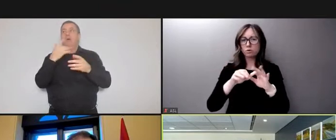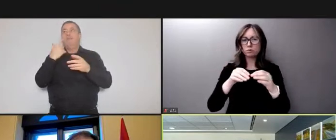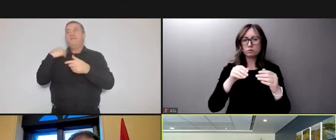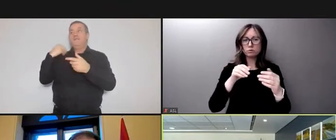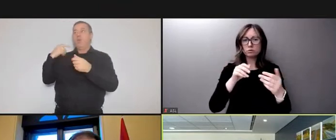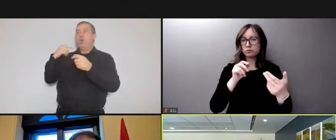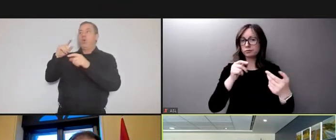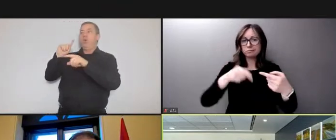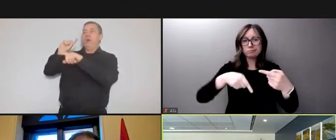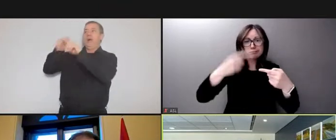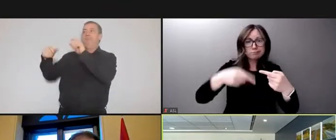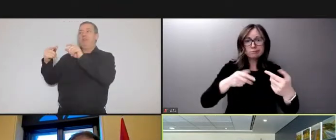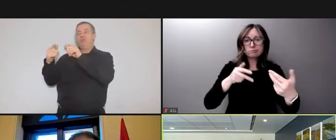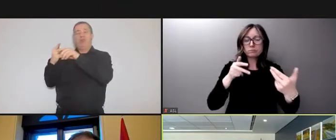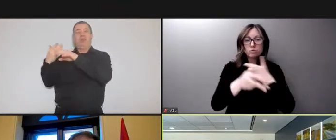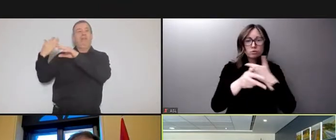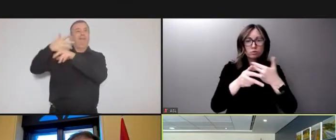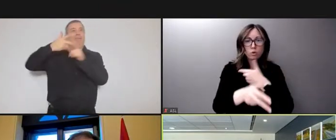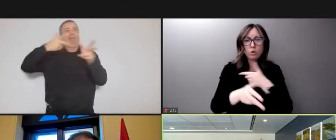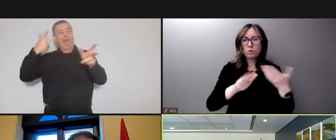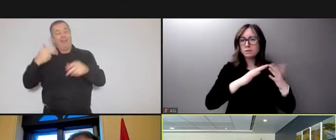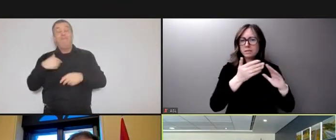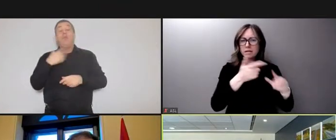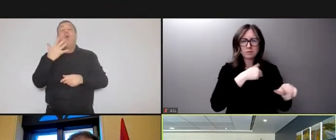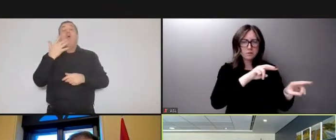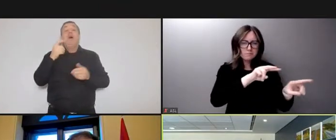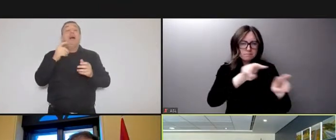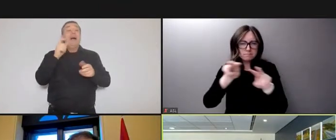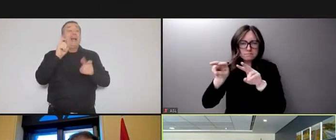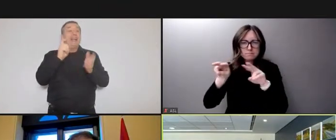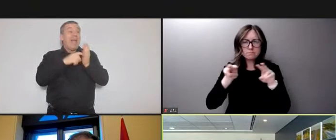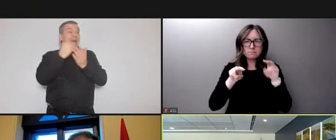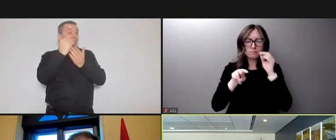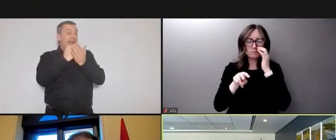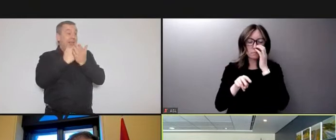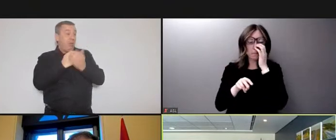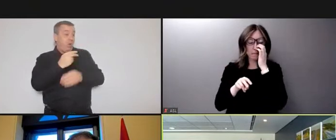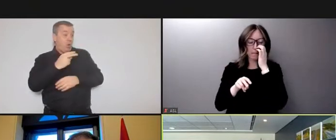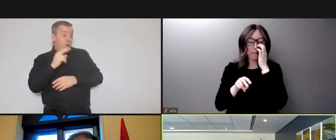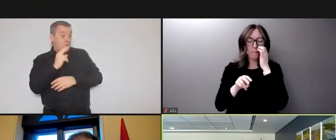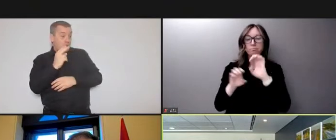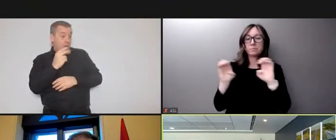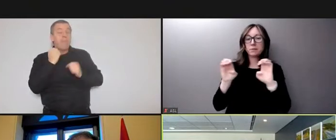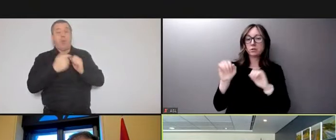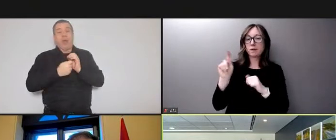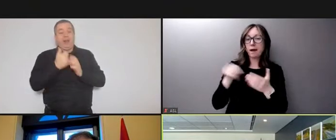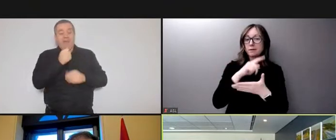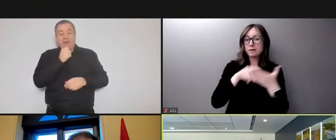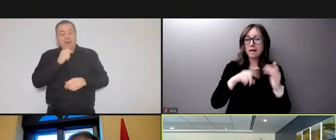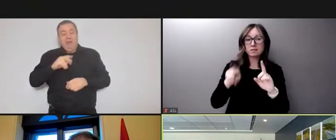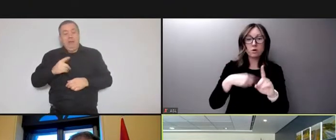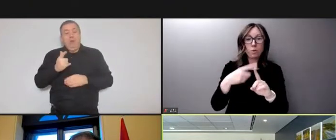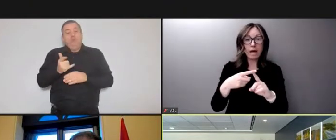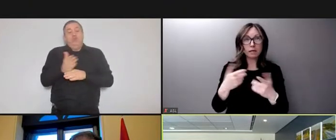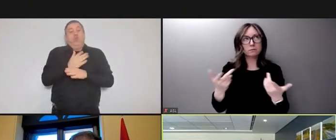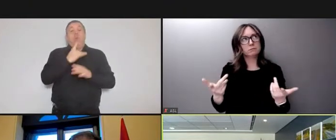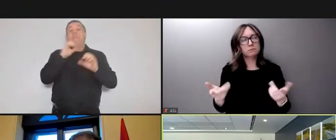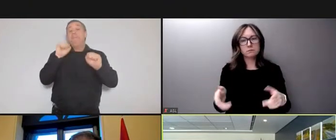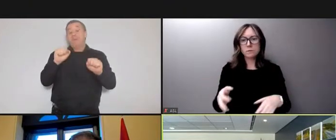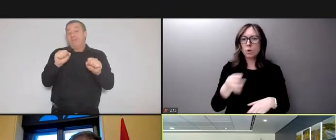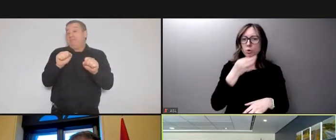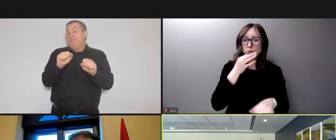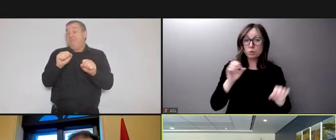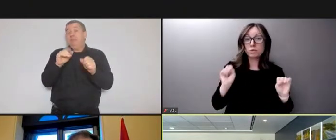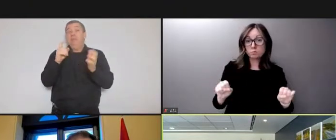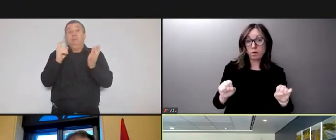On va enlever l'état d'urgence quand on peut et aussitôt que possible, comme je viens de dire, une fois